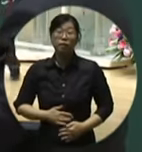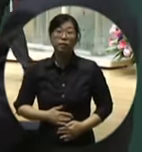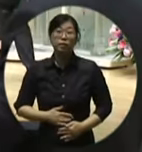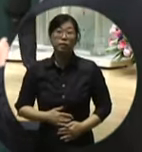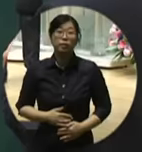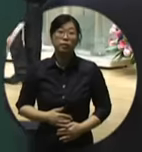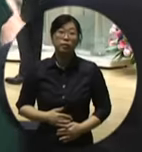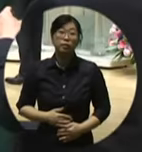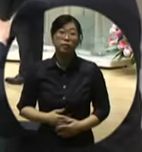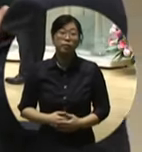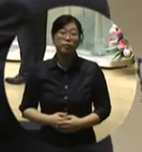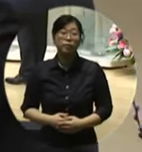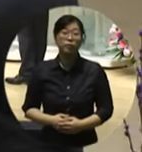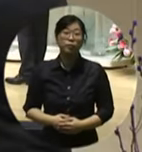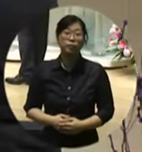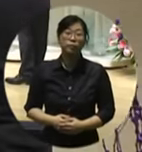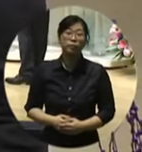저는요.